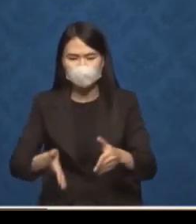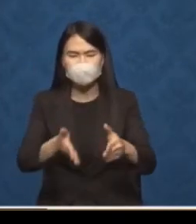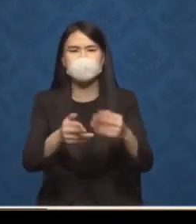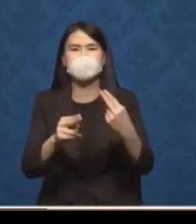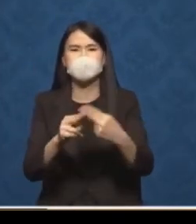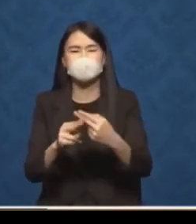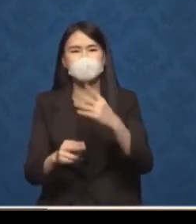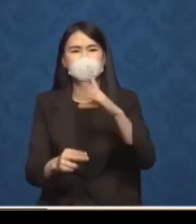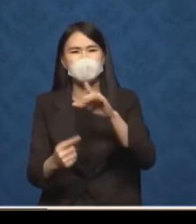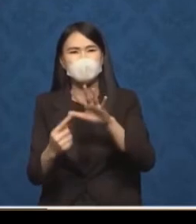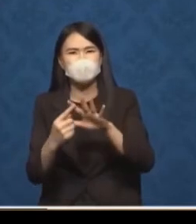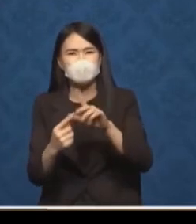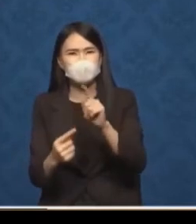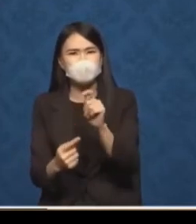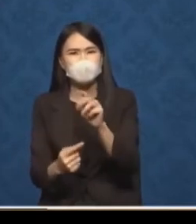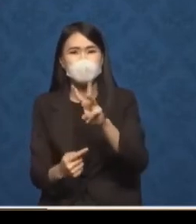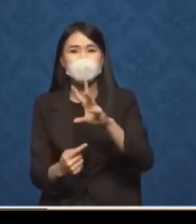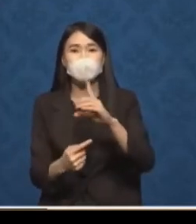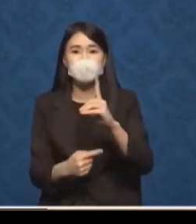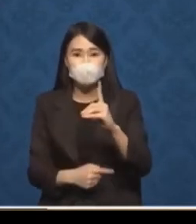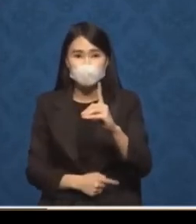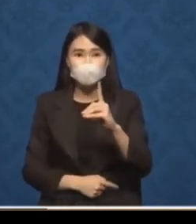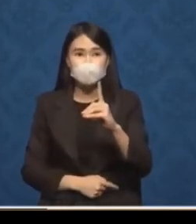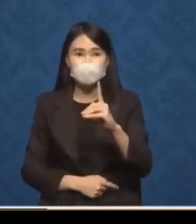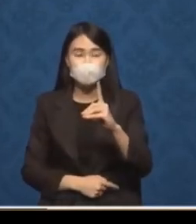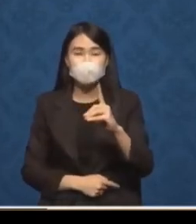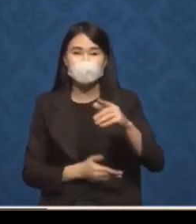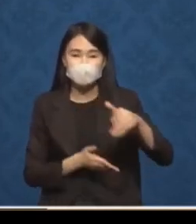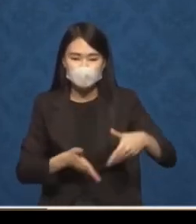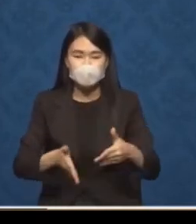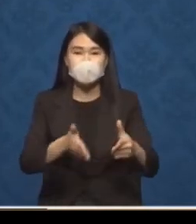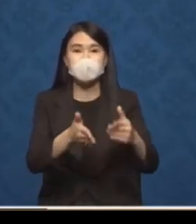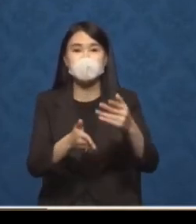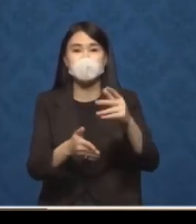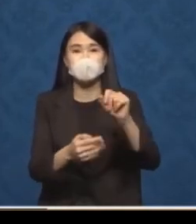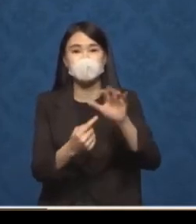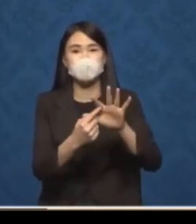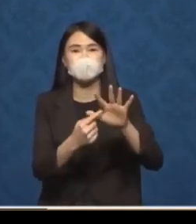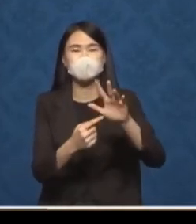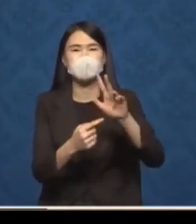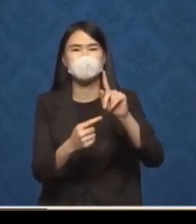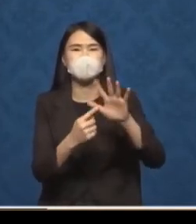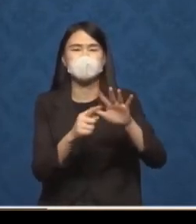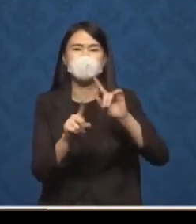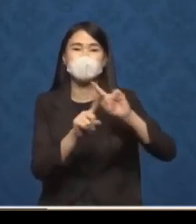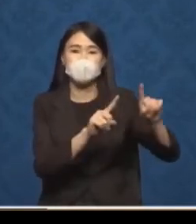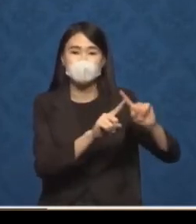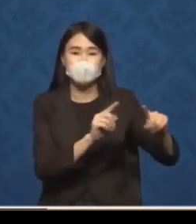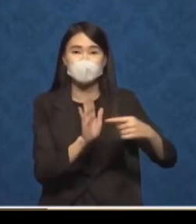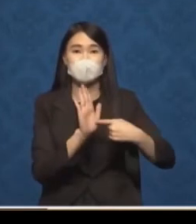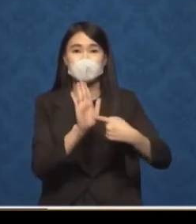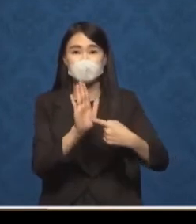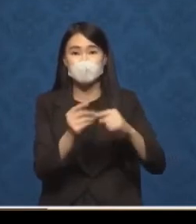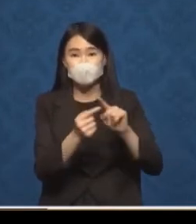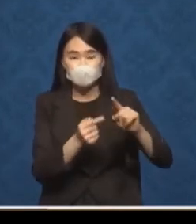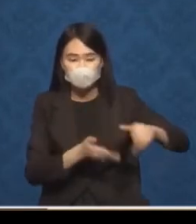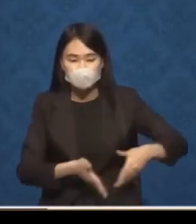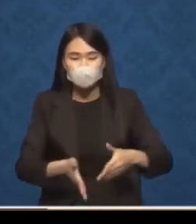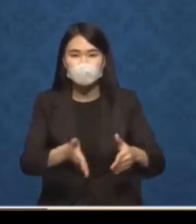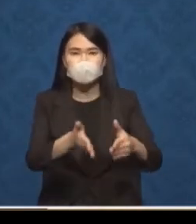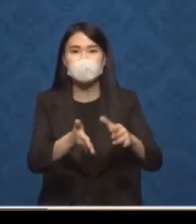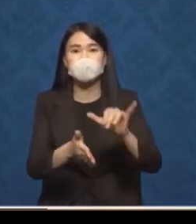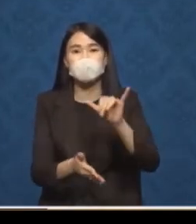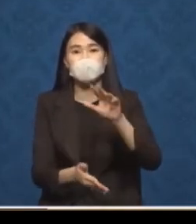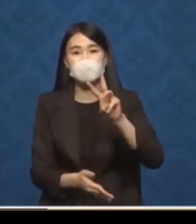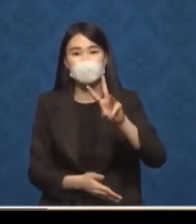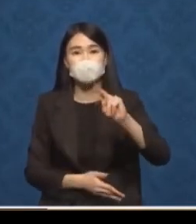แพรกขวงคลองชะอวดอวดแพรกเมืองหรือคลองสาขาต่างๆอย่างเช่นคลองยวนนกที่ตำบ